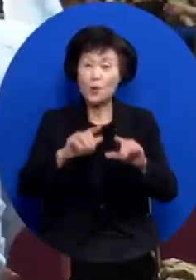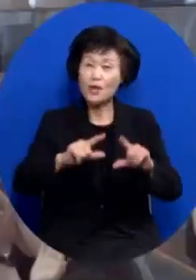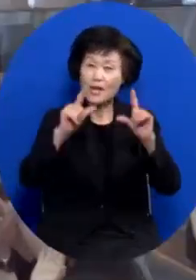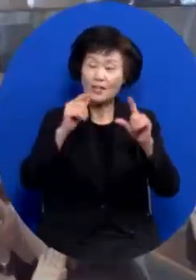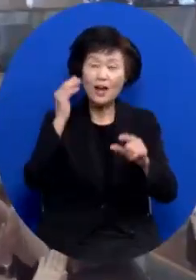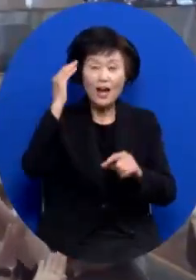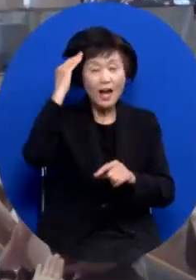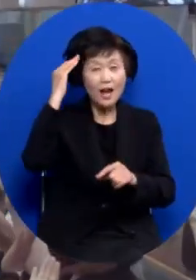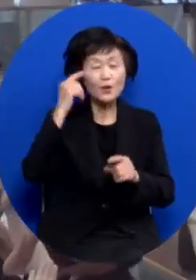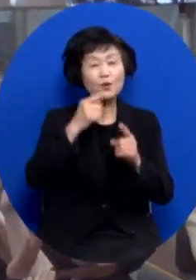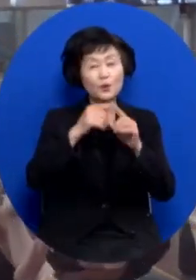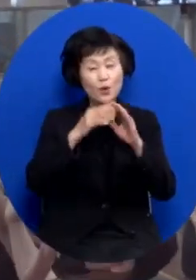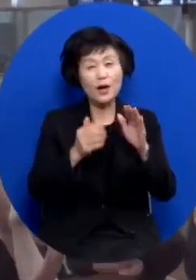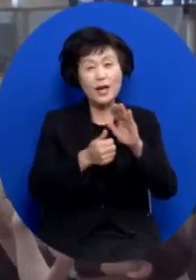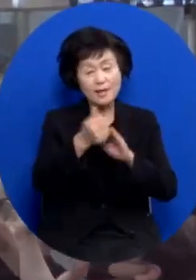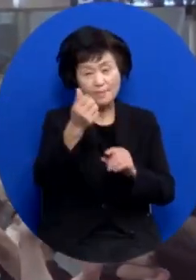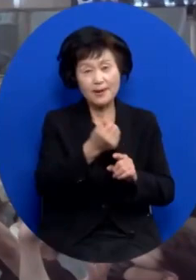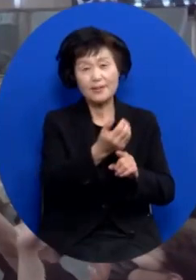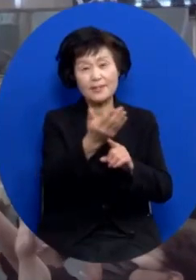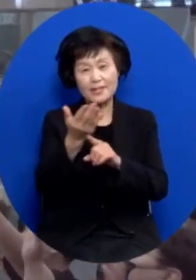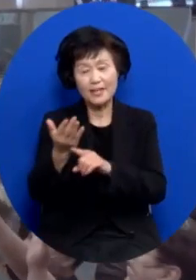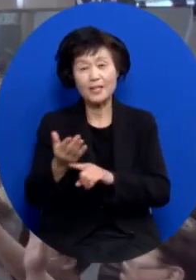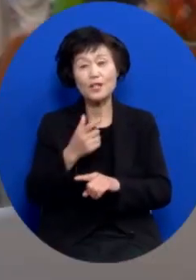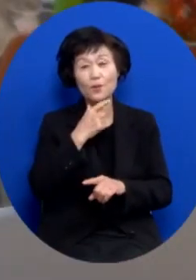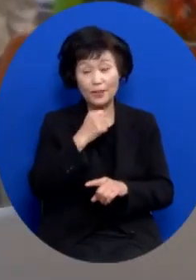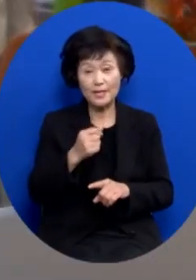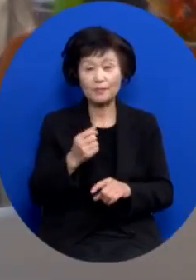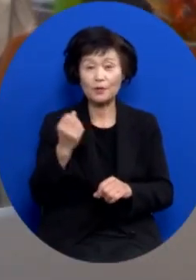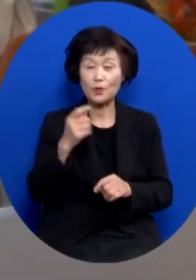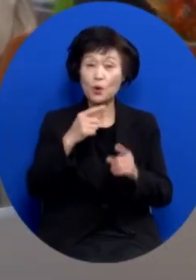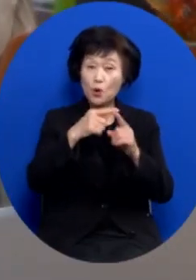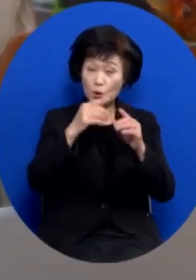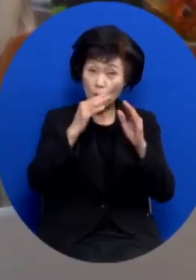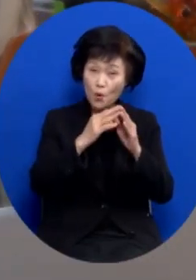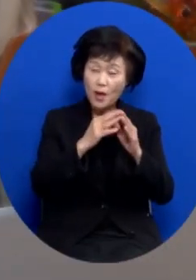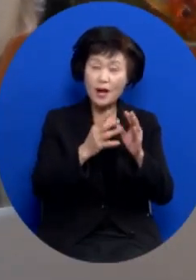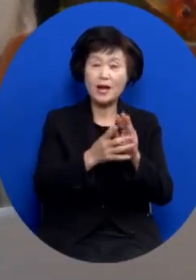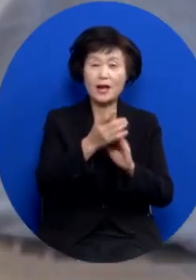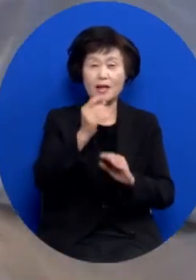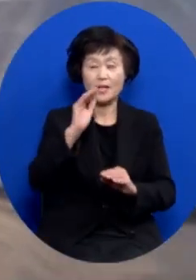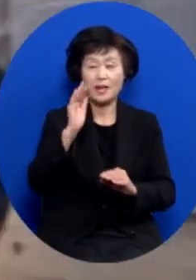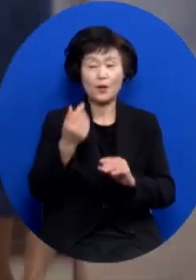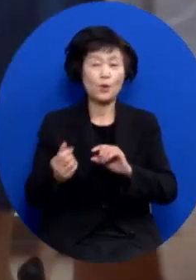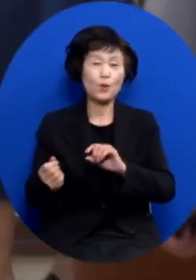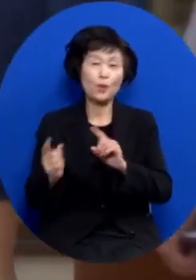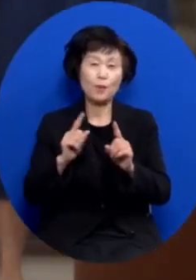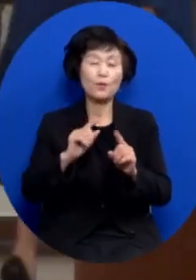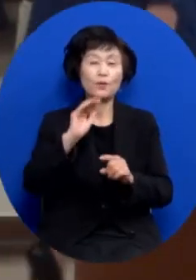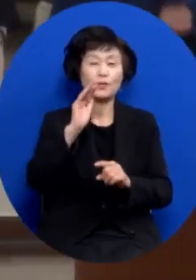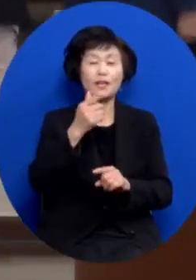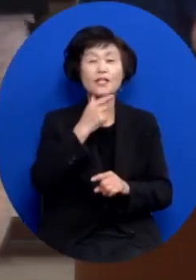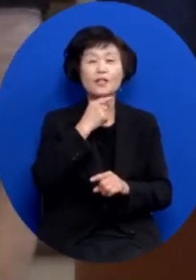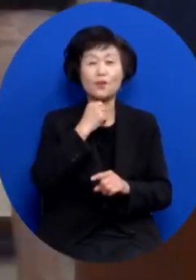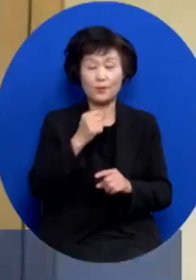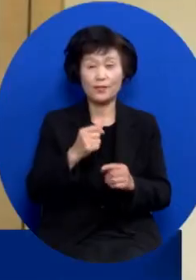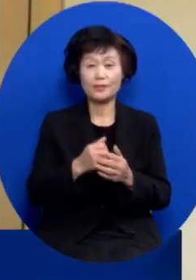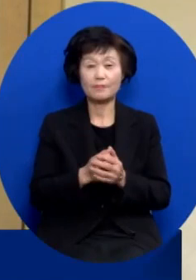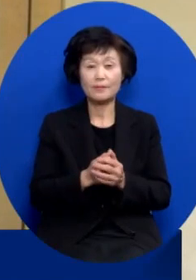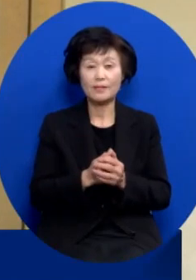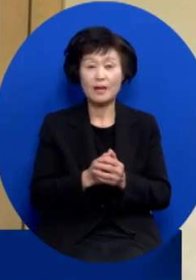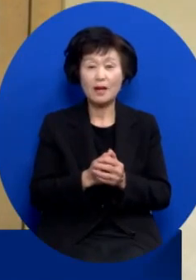빛을 전하길 바랬습니다. 또 새해엔 교회가 더욱 하나되고 회복하길 소원했습니다. 이런